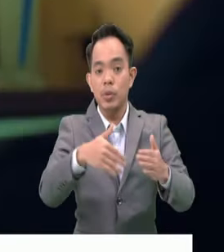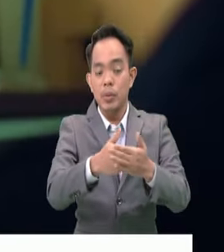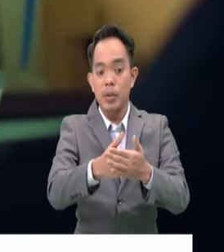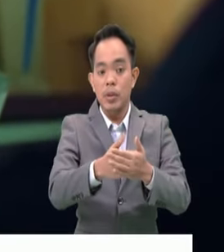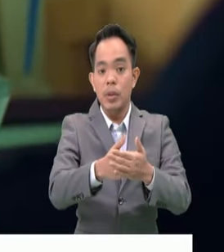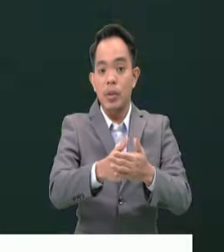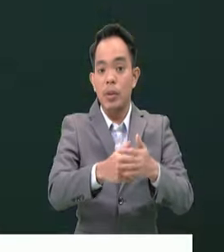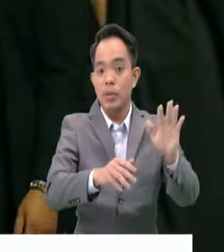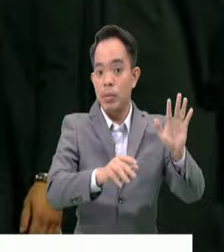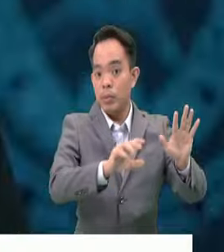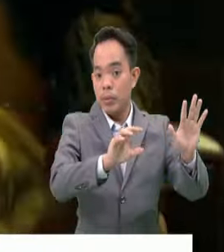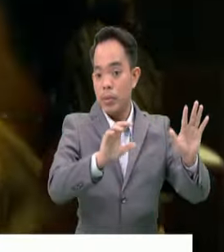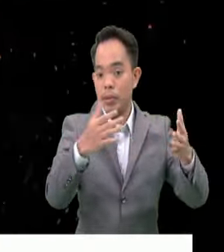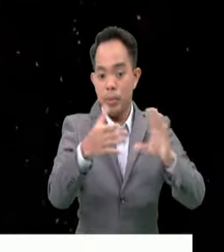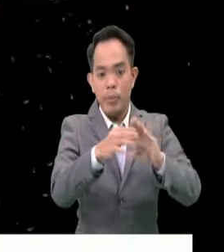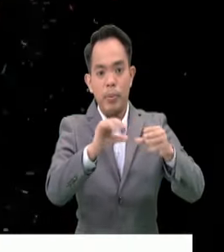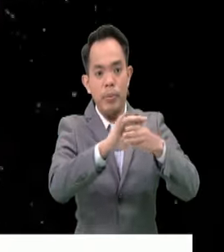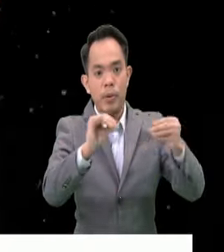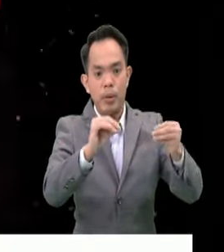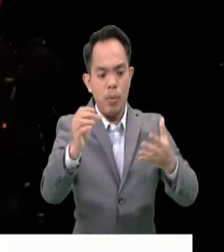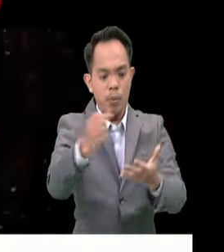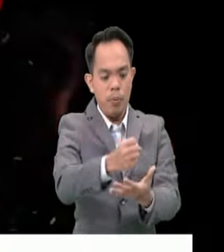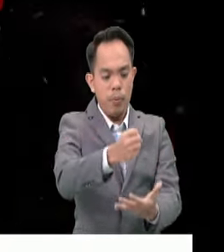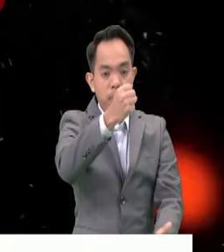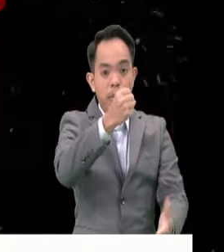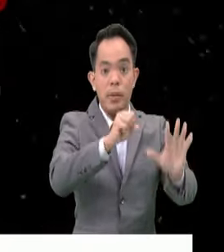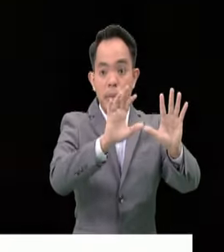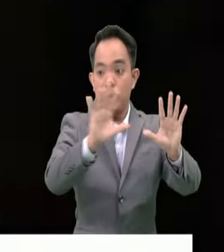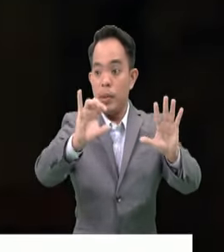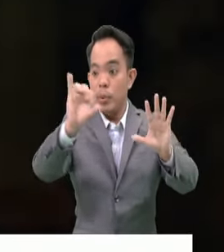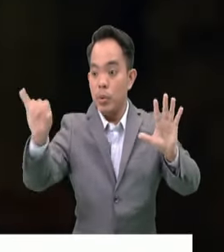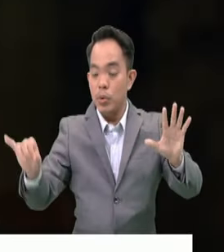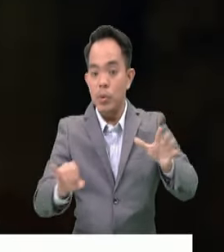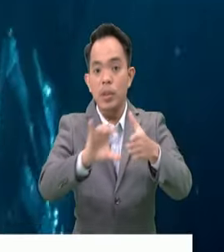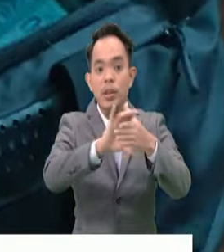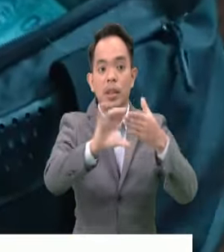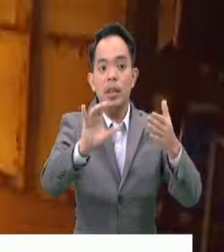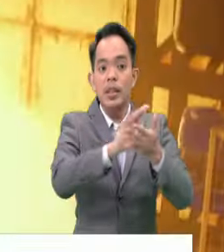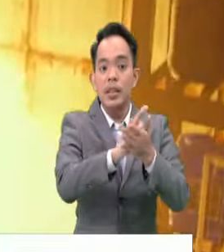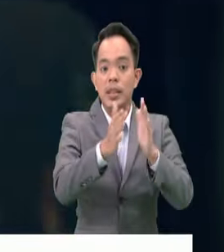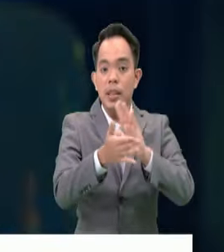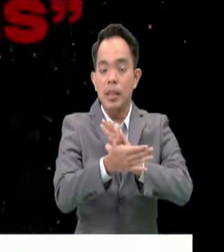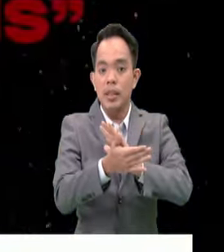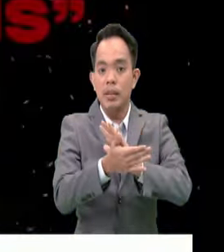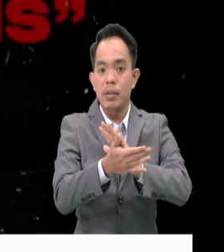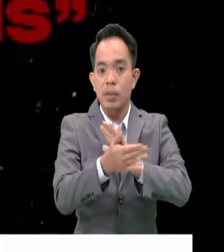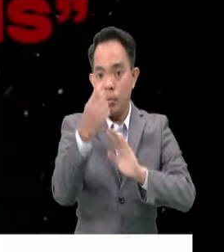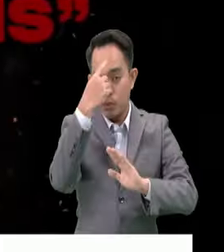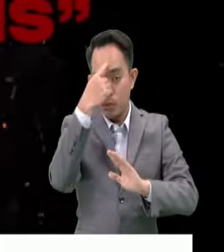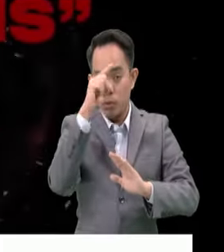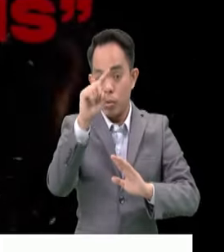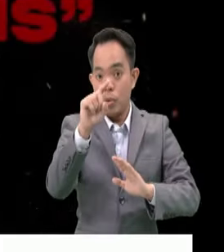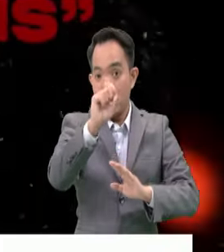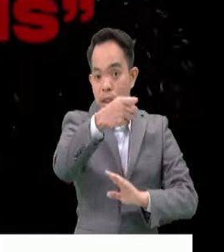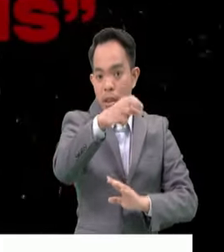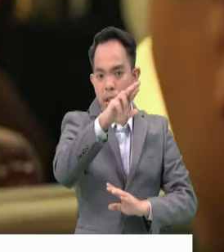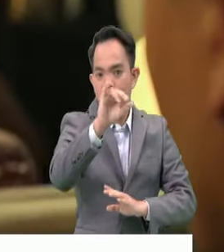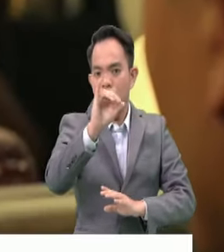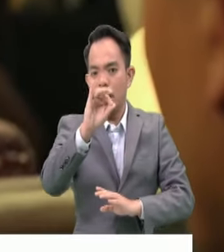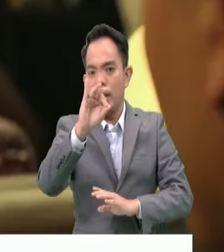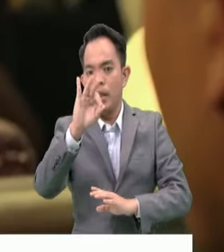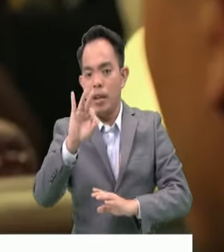Malaysia 2024 dan telah mendapat kutipan sebanyak RM55 juta. Sokongan semua yang padu untuk filem Demam Sharif ini mampu